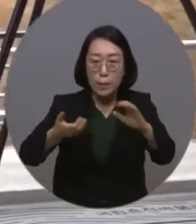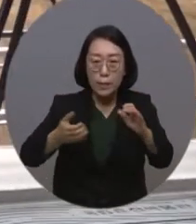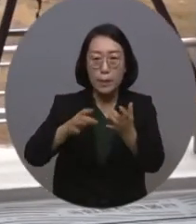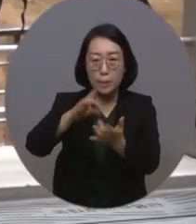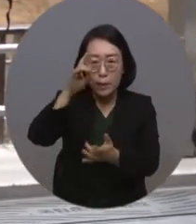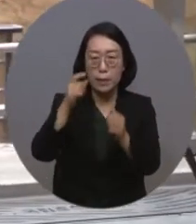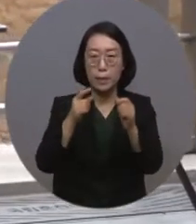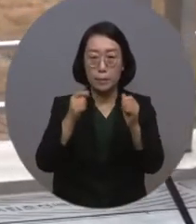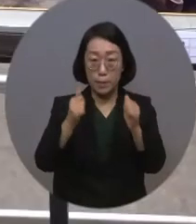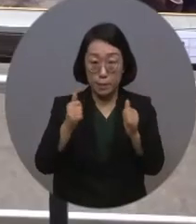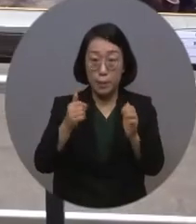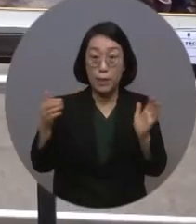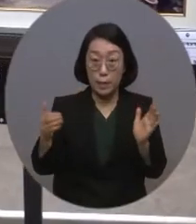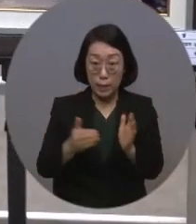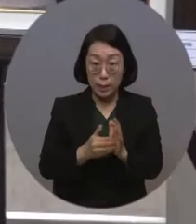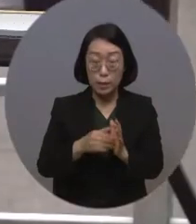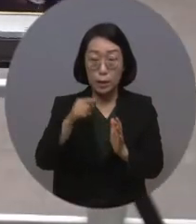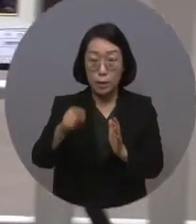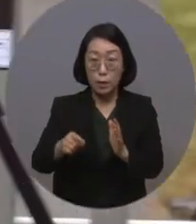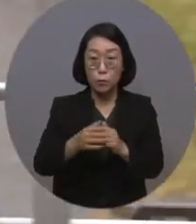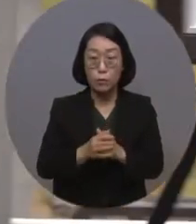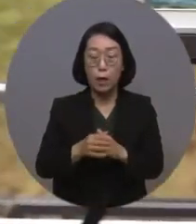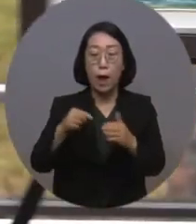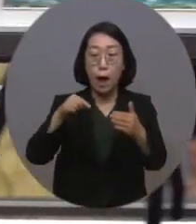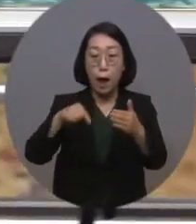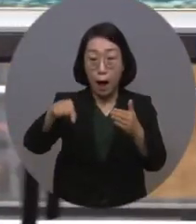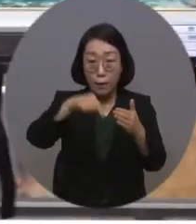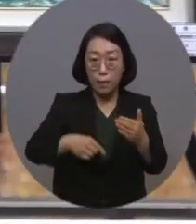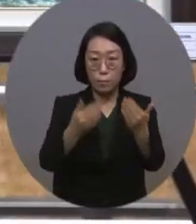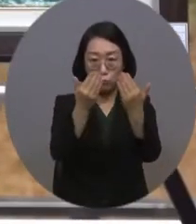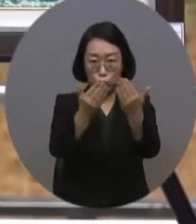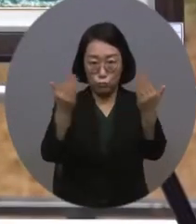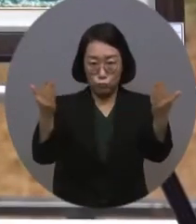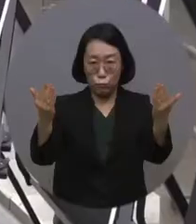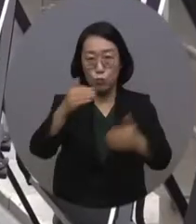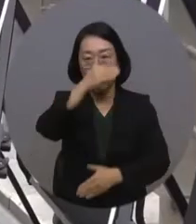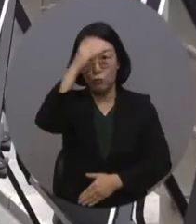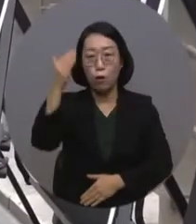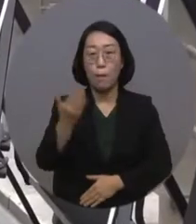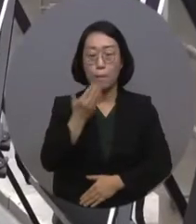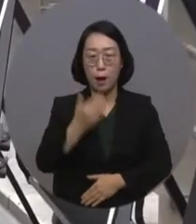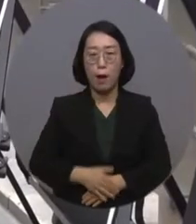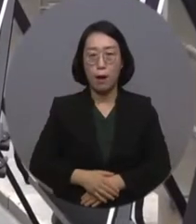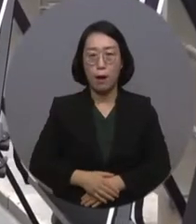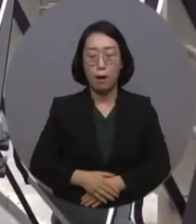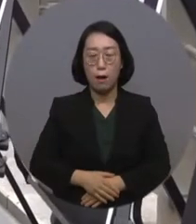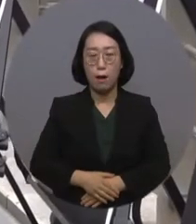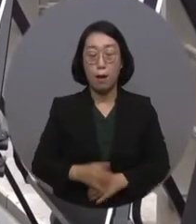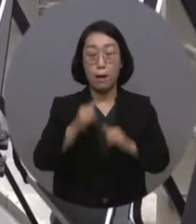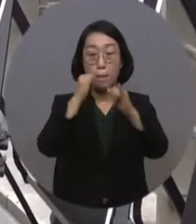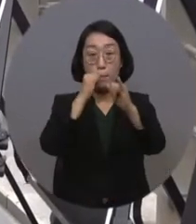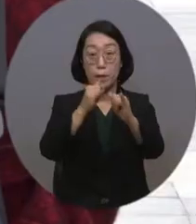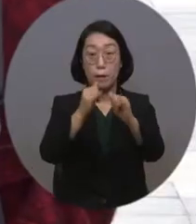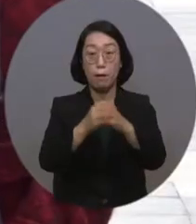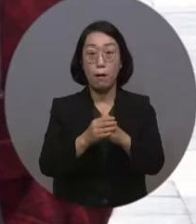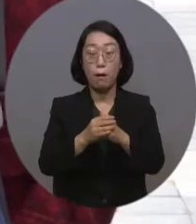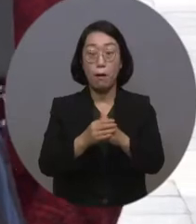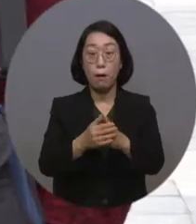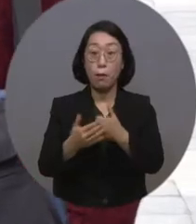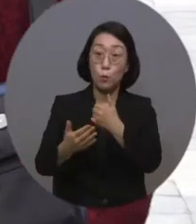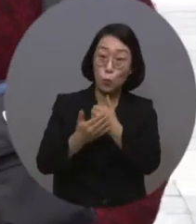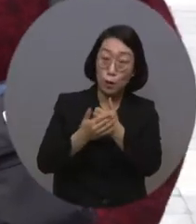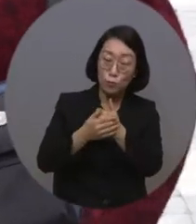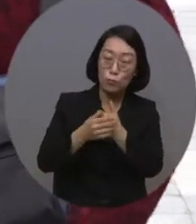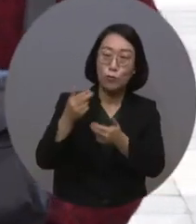입상작들이 결정되었고 작품들은 박물관 경내에 전시했습니다. 입상한 참가자는 수상을 할 수 있게 도와준